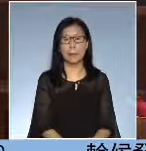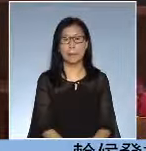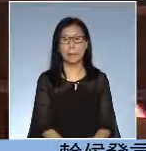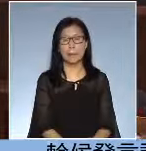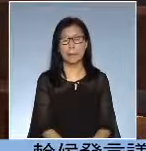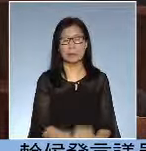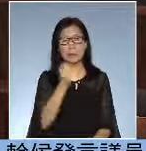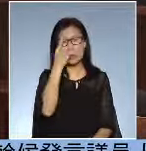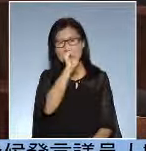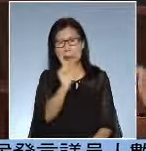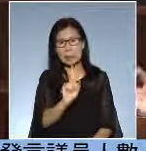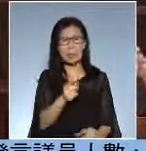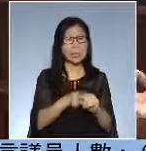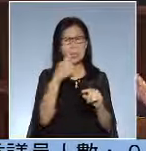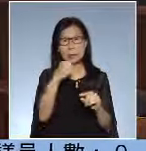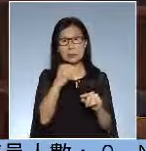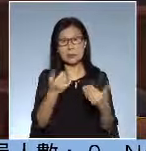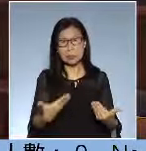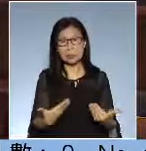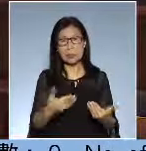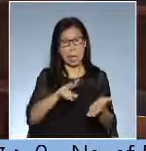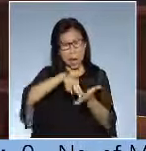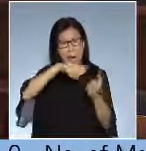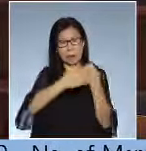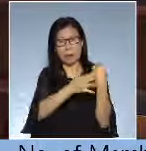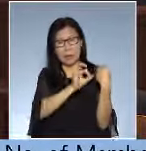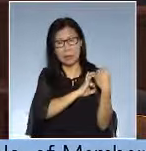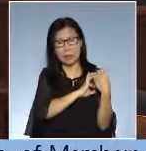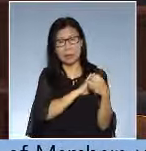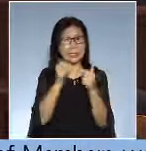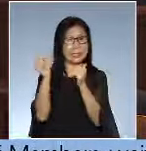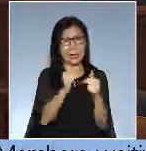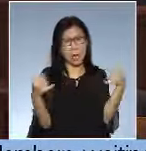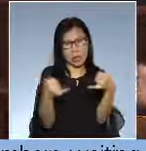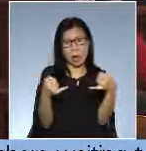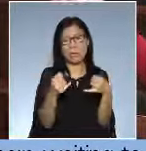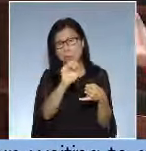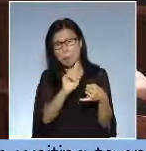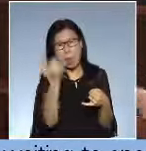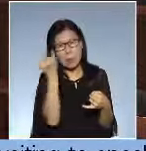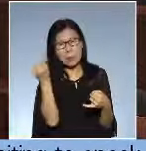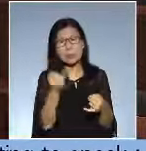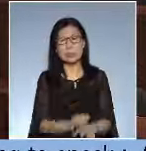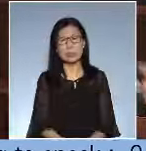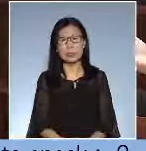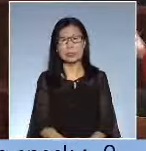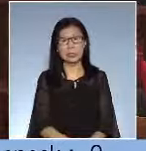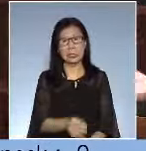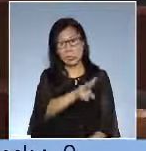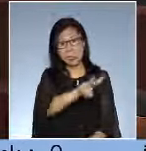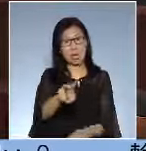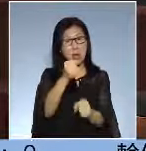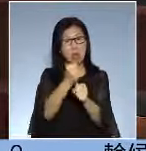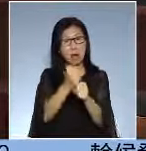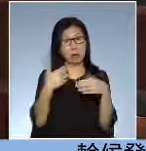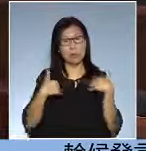為什麼我們不可以這樣做，而是要在議會裡面不停地鬥爭呢？為什麼大家作為議員不可以有